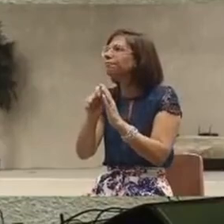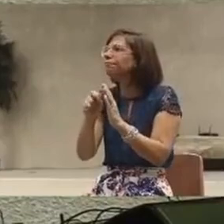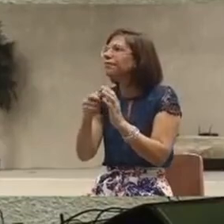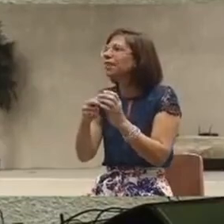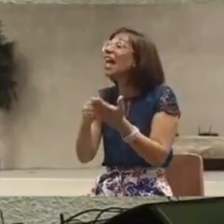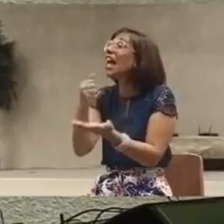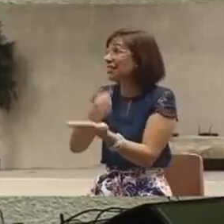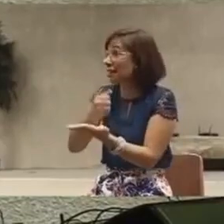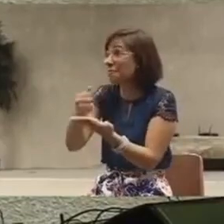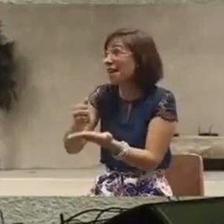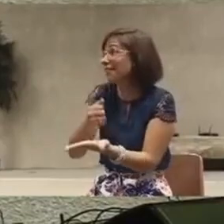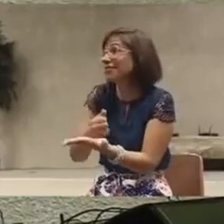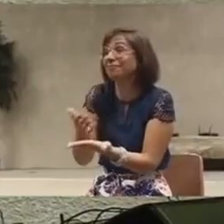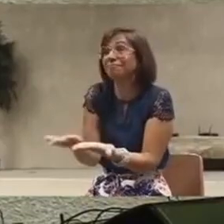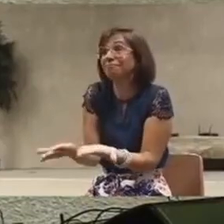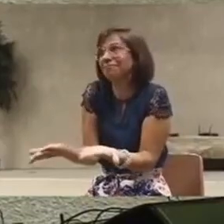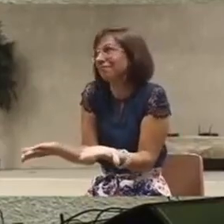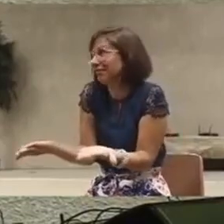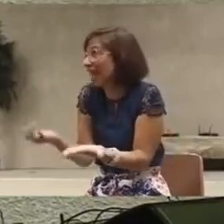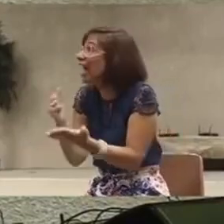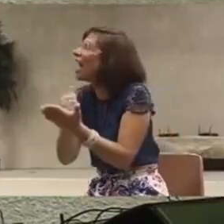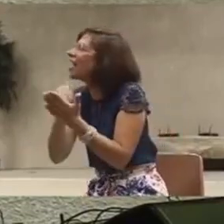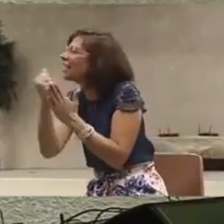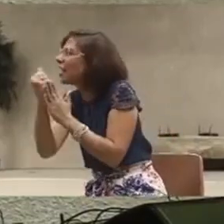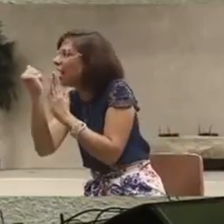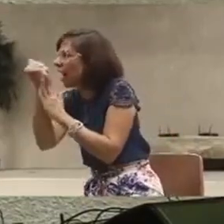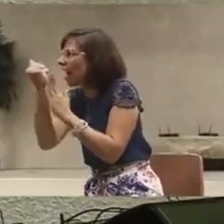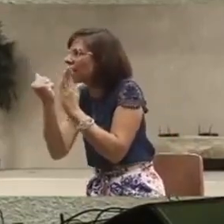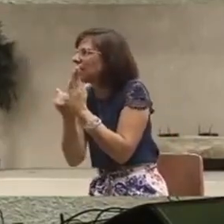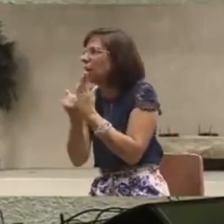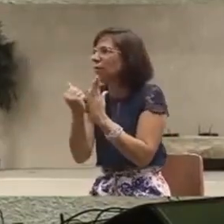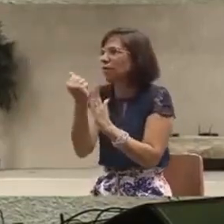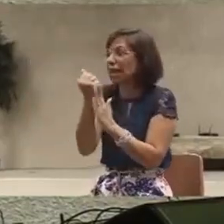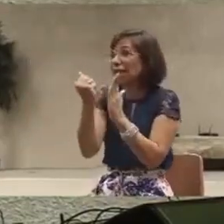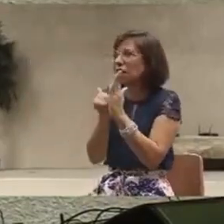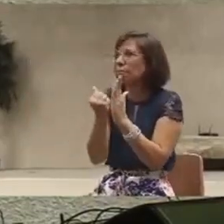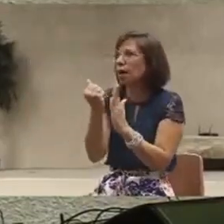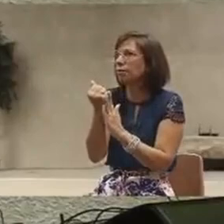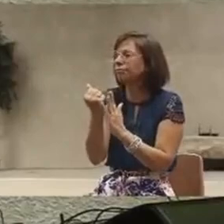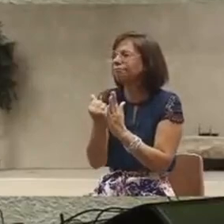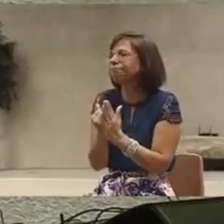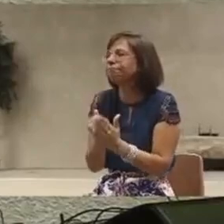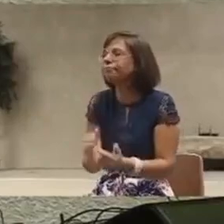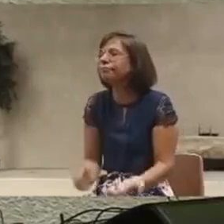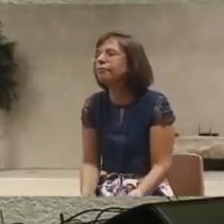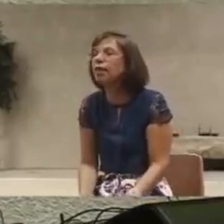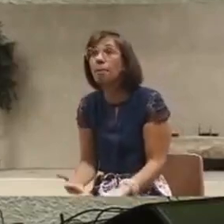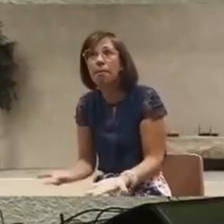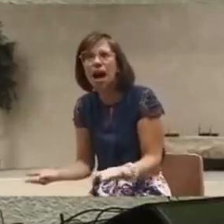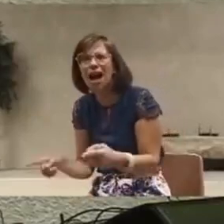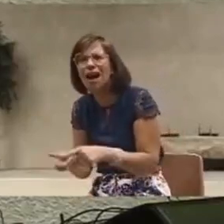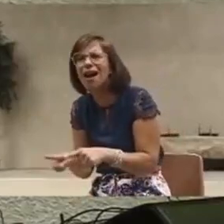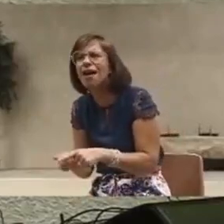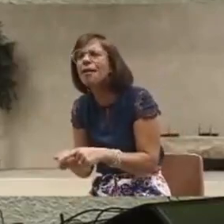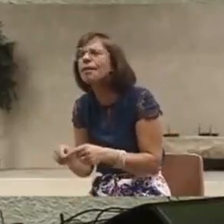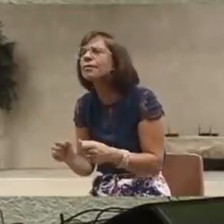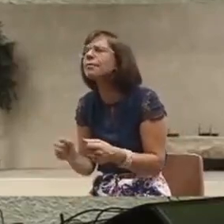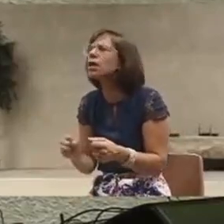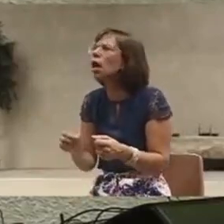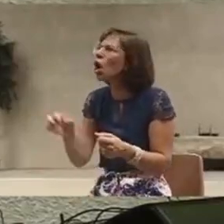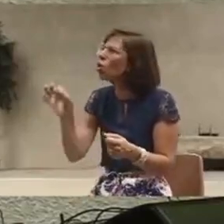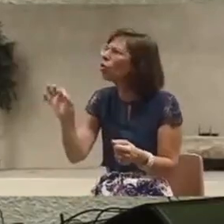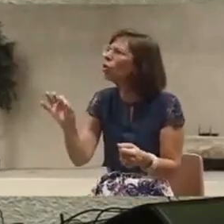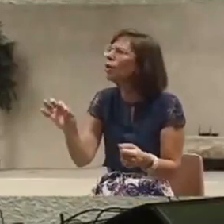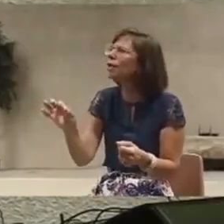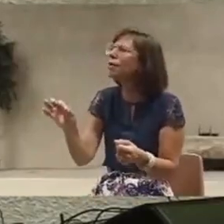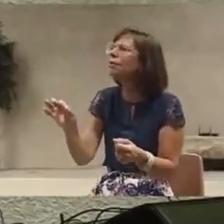durcir la terre, en fonction de la nature de la chose, en fonction de ce qu'il y a dans ton cœur, en fait, la chaleur de l'épreuve,